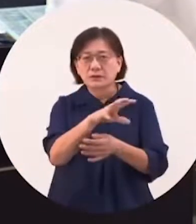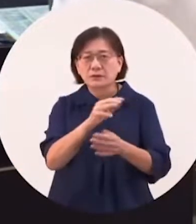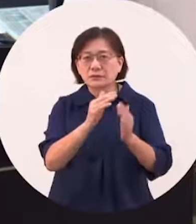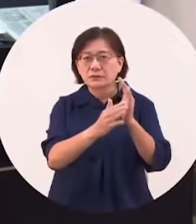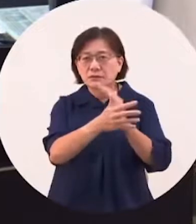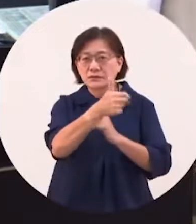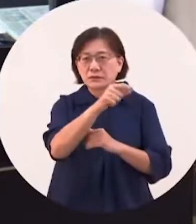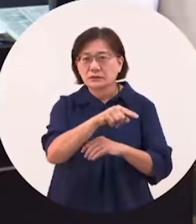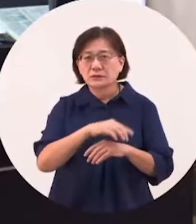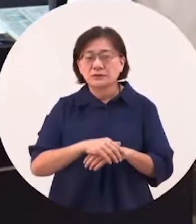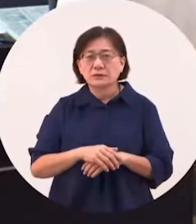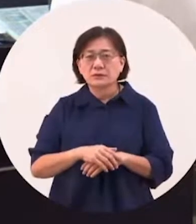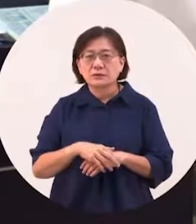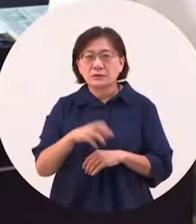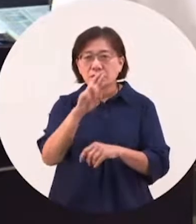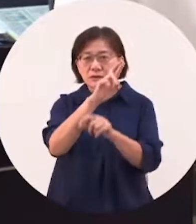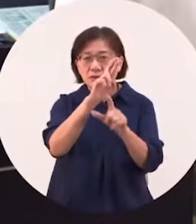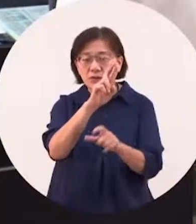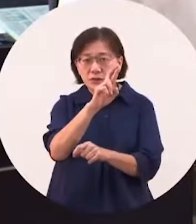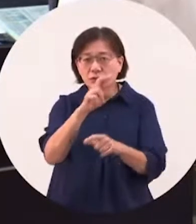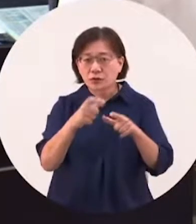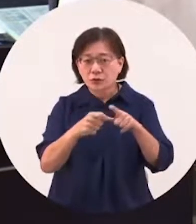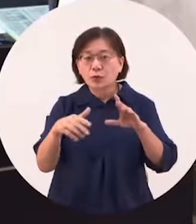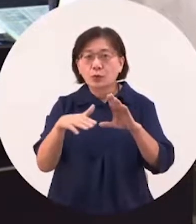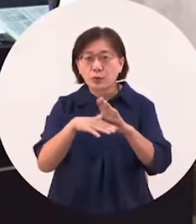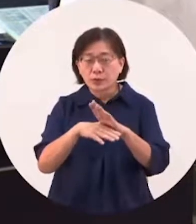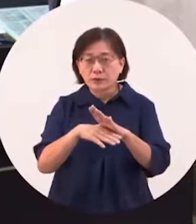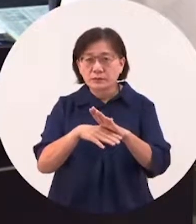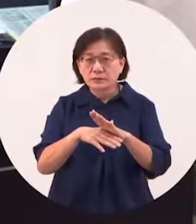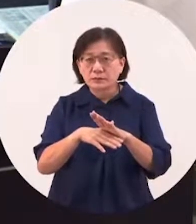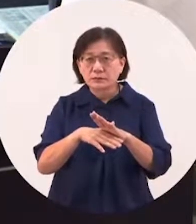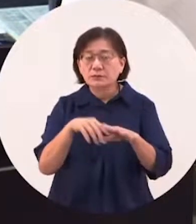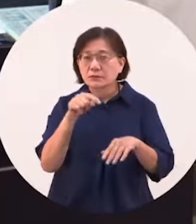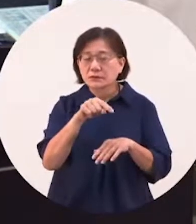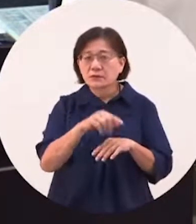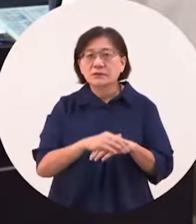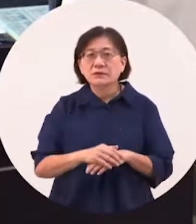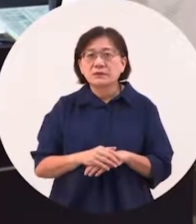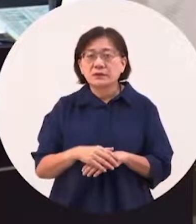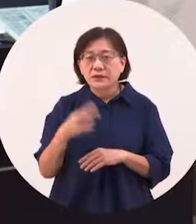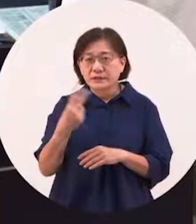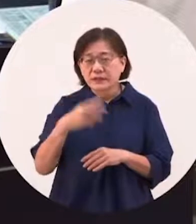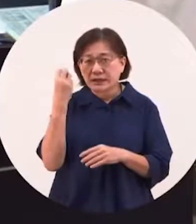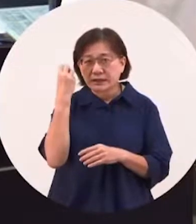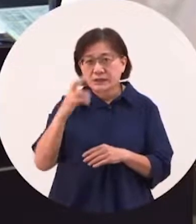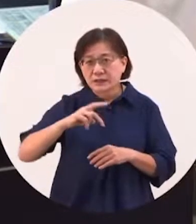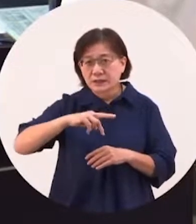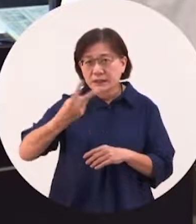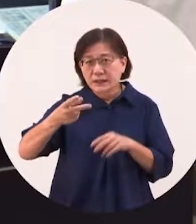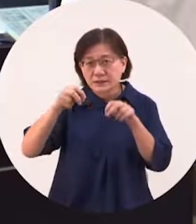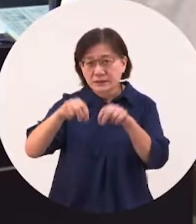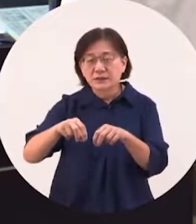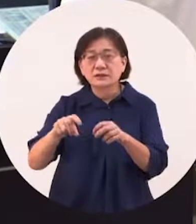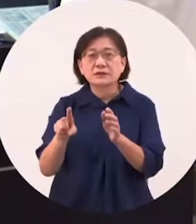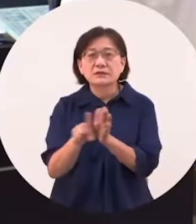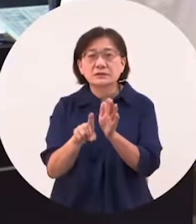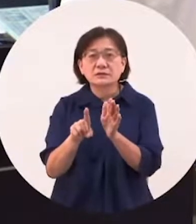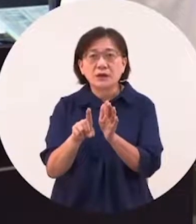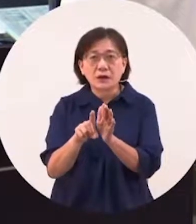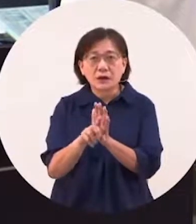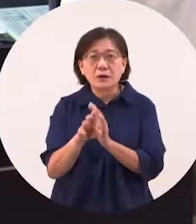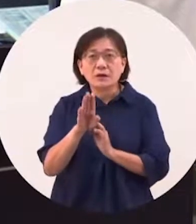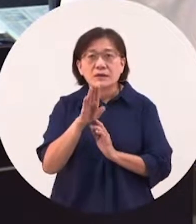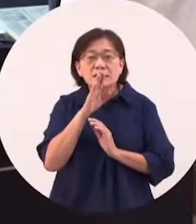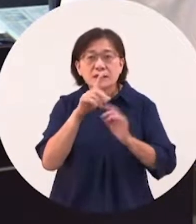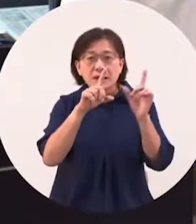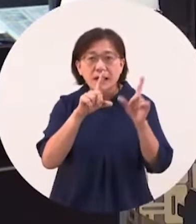来，别个在重新签约的时阵，他讲依照你的核实，哦，来采取